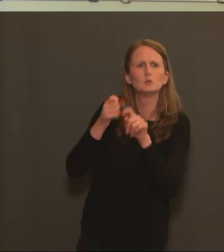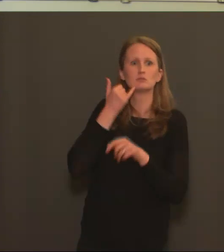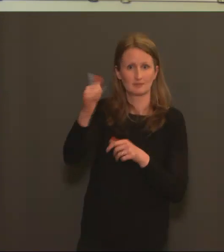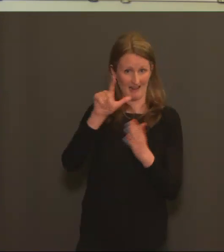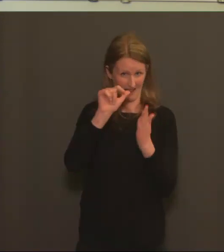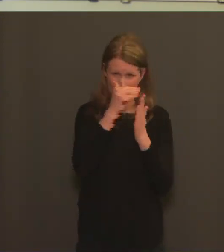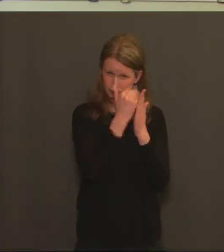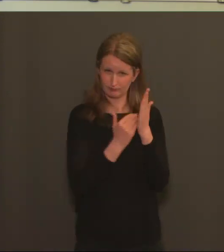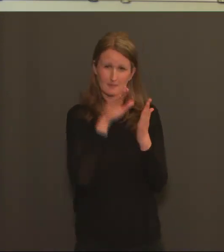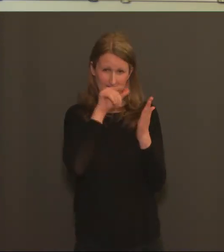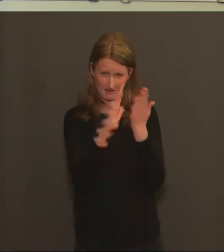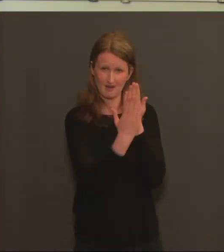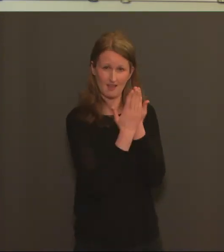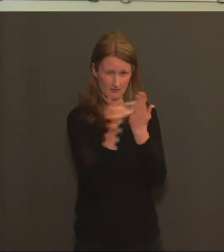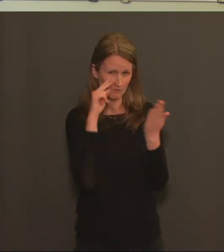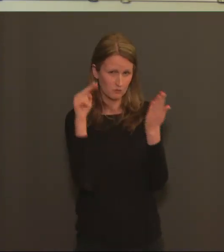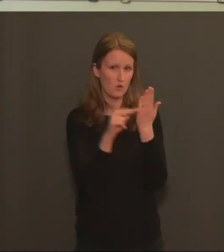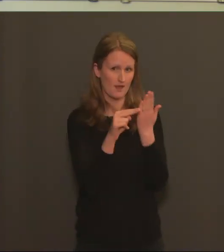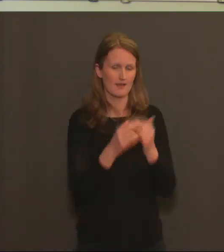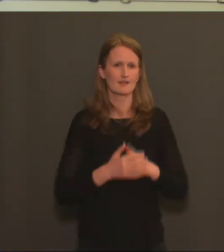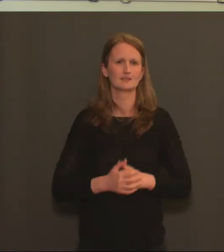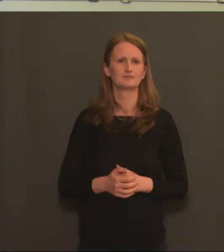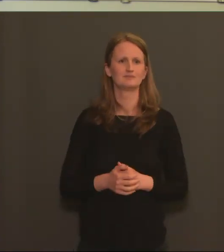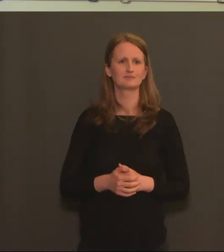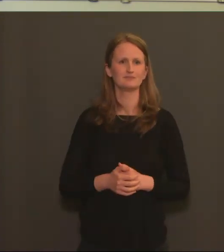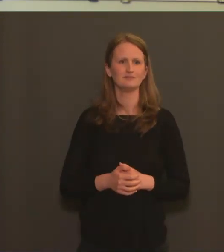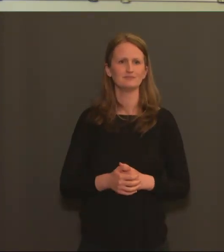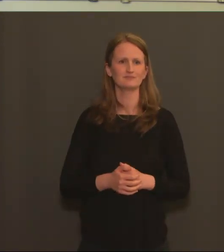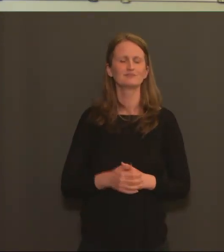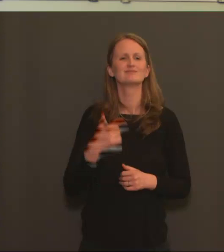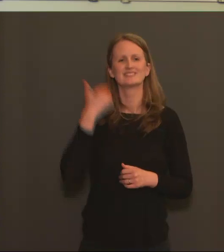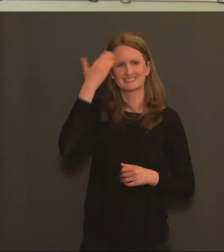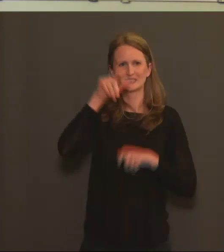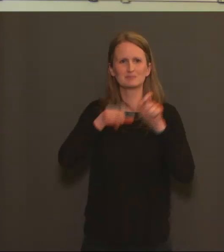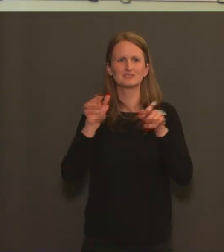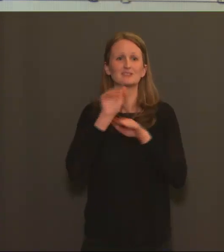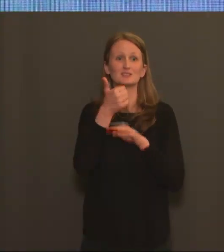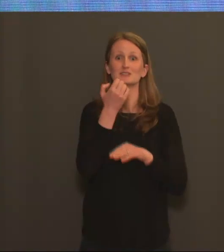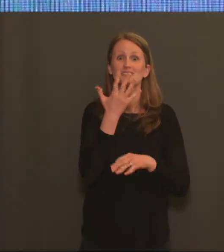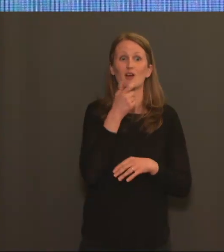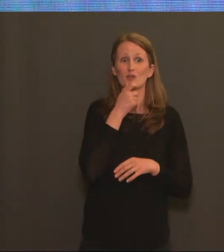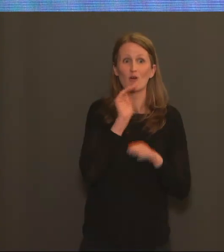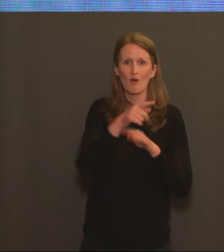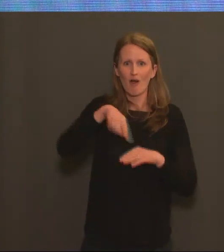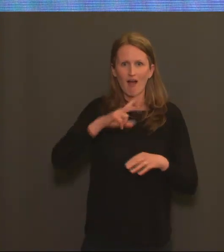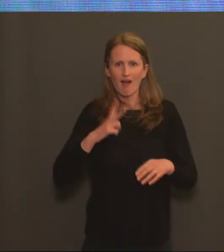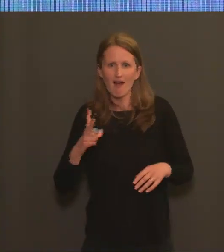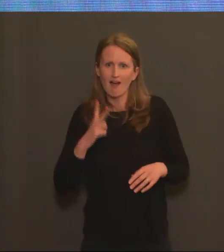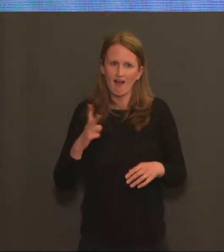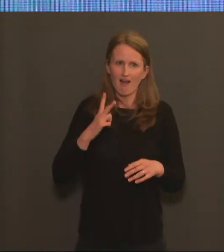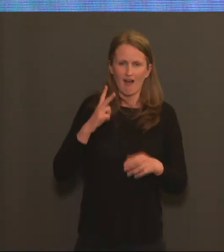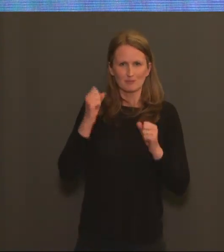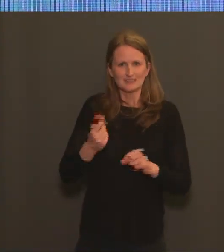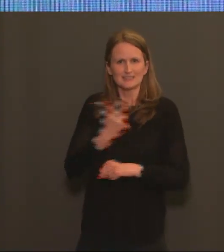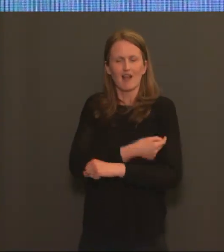Les seniors sont impatients de bénéficier de la protection qu'offre la vaccination, et nous sommes heureux d'avoir